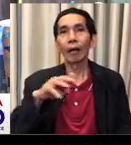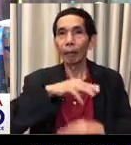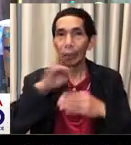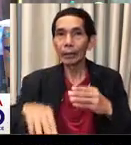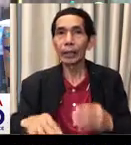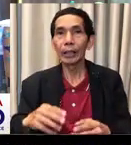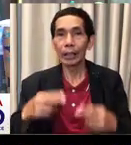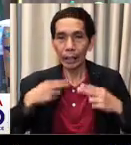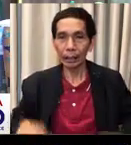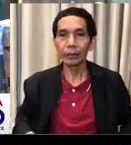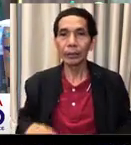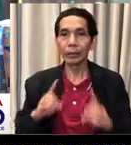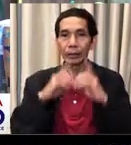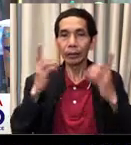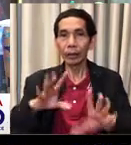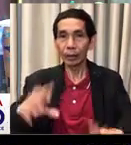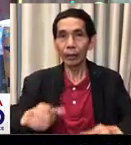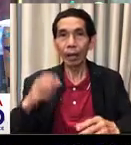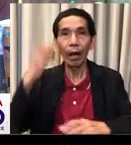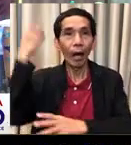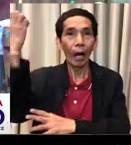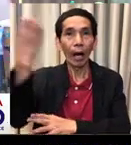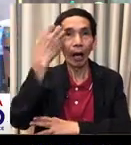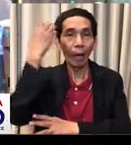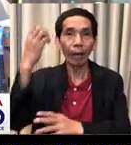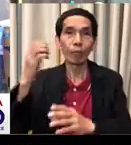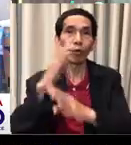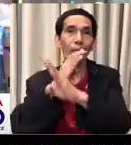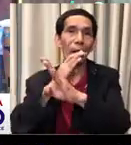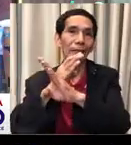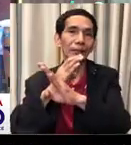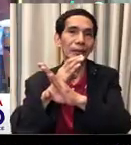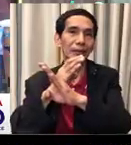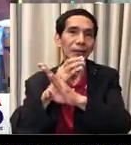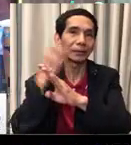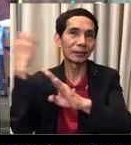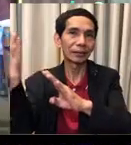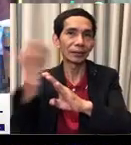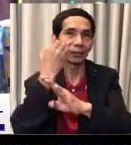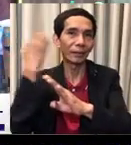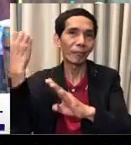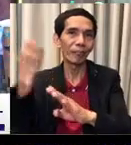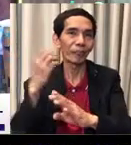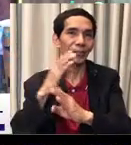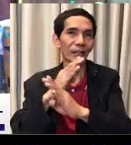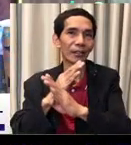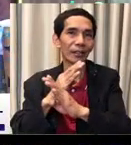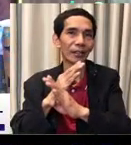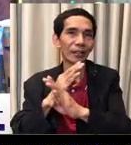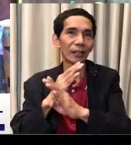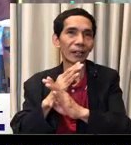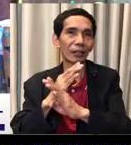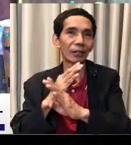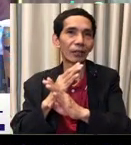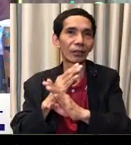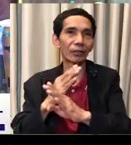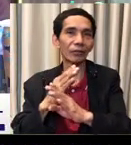Health Department na ilalagay po sa mga ambulansya natin. Yung wow! Ito yung ano, yung